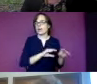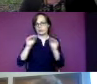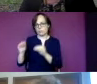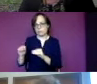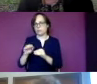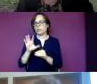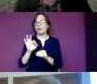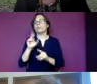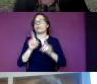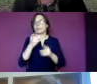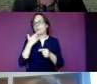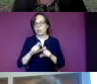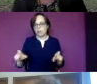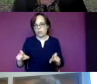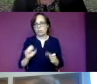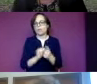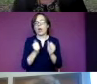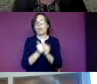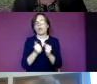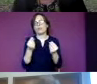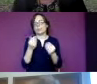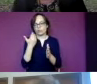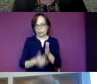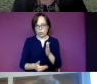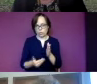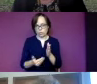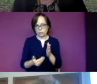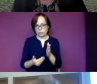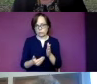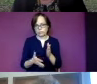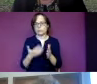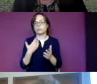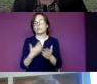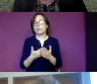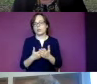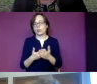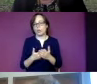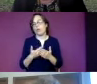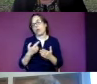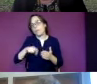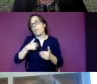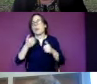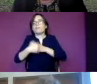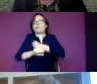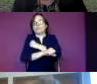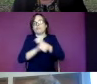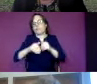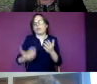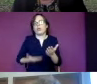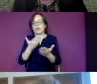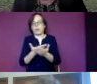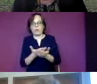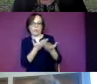czasu, albo szkoda im środków, więc stąd możemy zaproponować taką